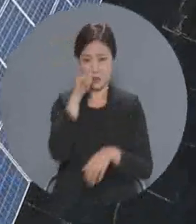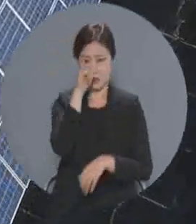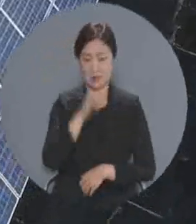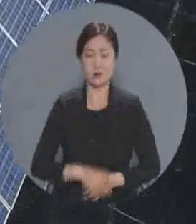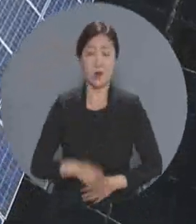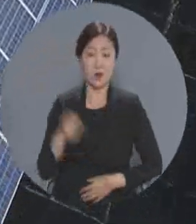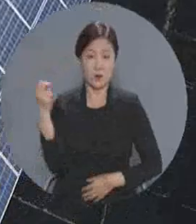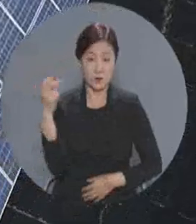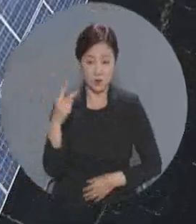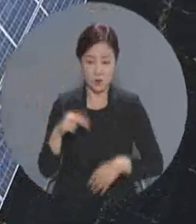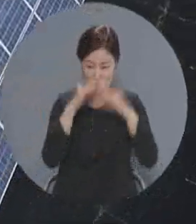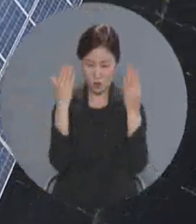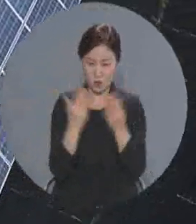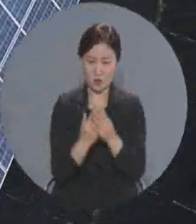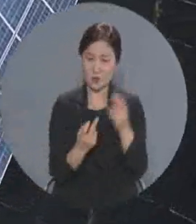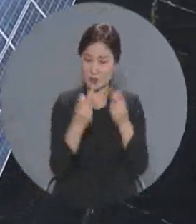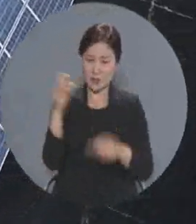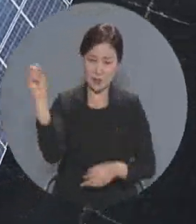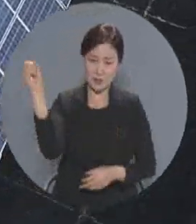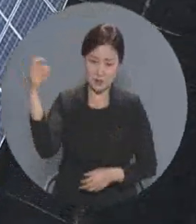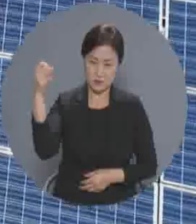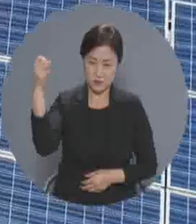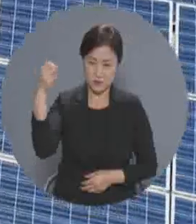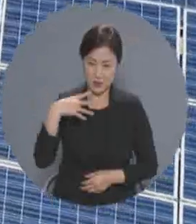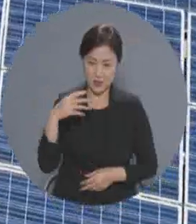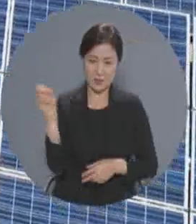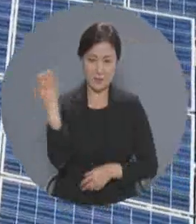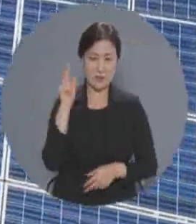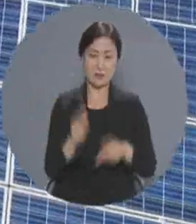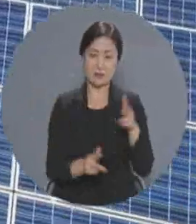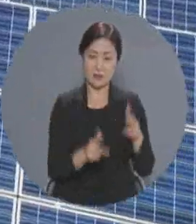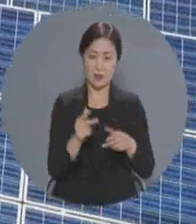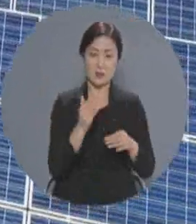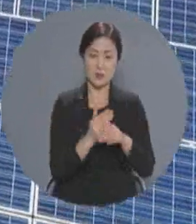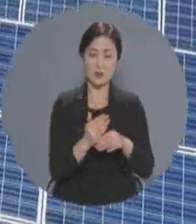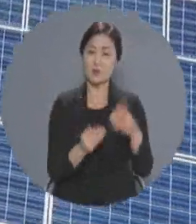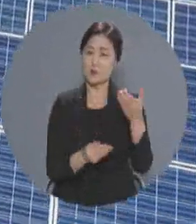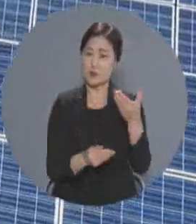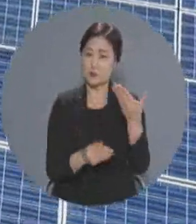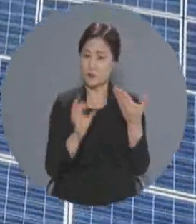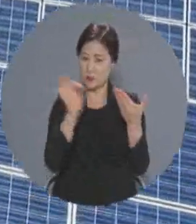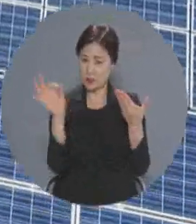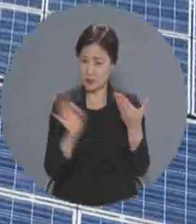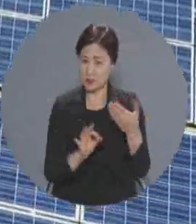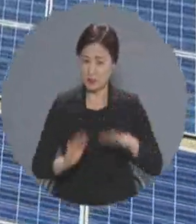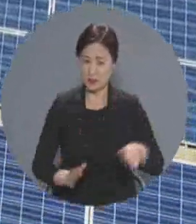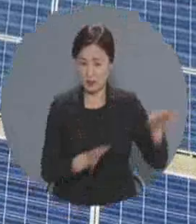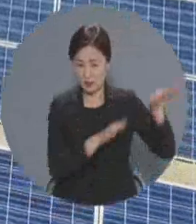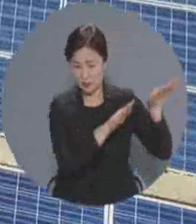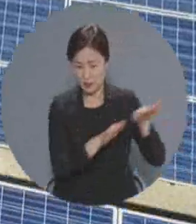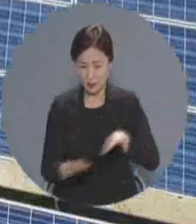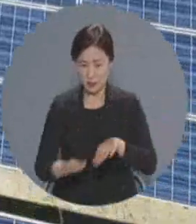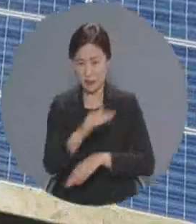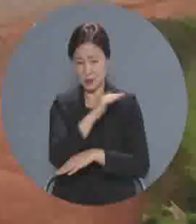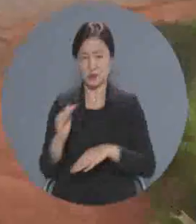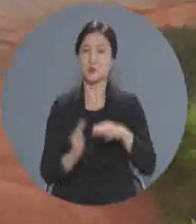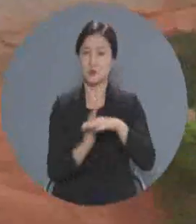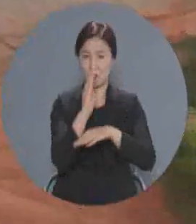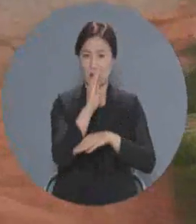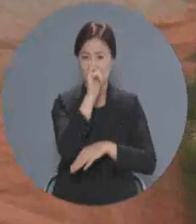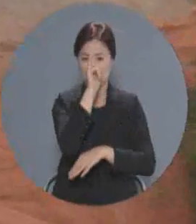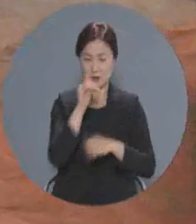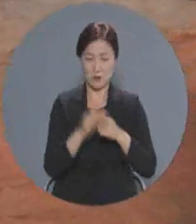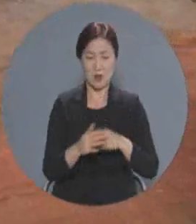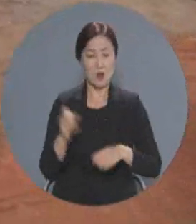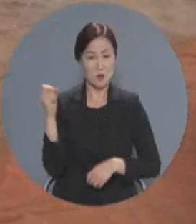아니라 전체 산지 태양광 발전 시설 중 99%는 현행 경사도 기준을 초과한 것으로 조사돼